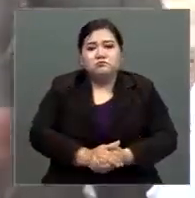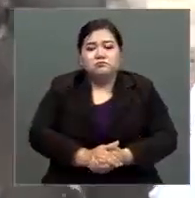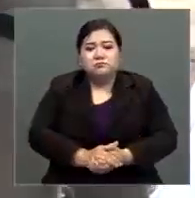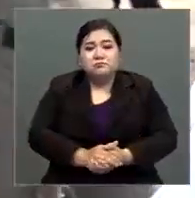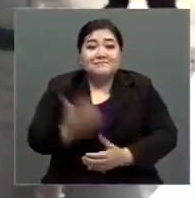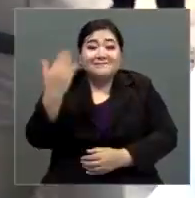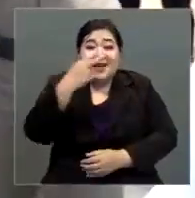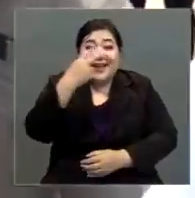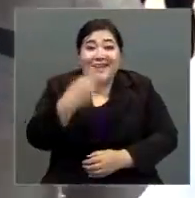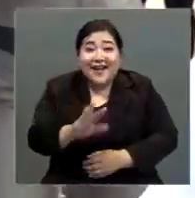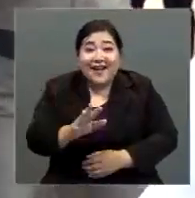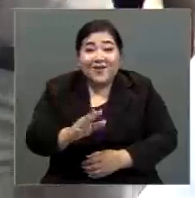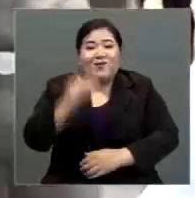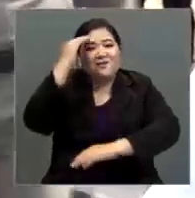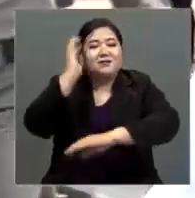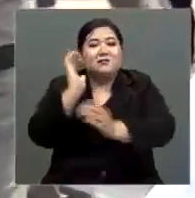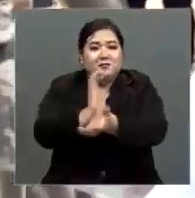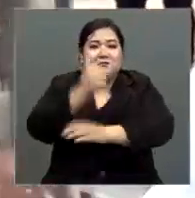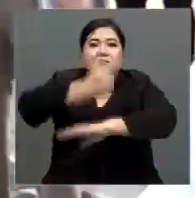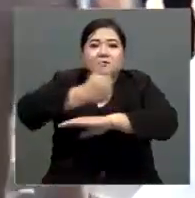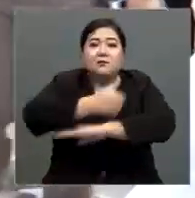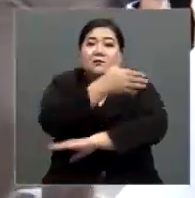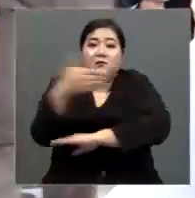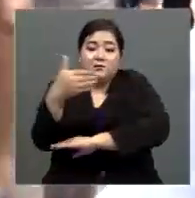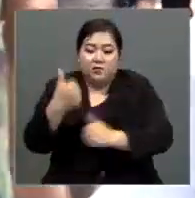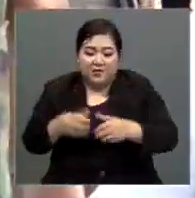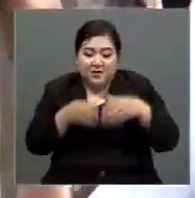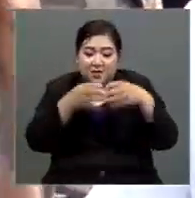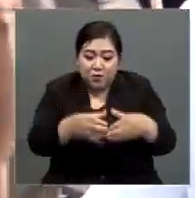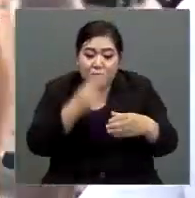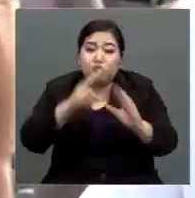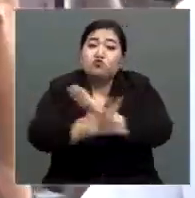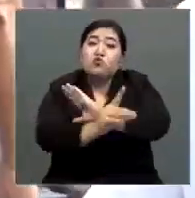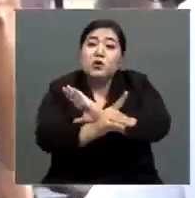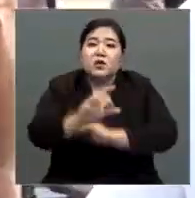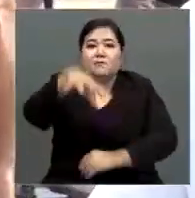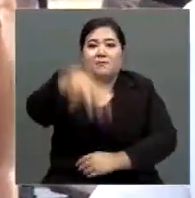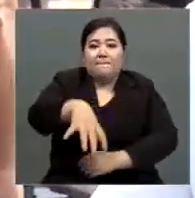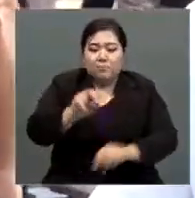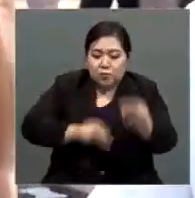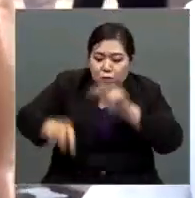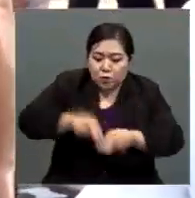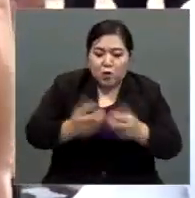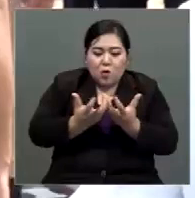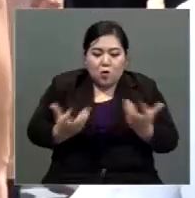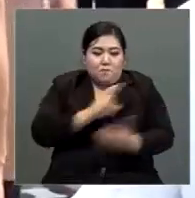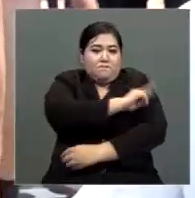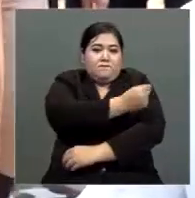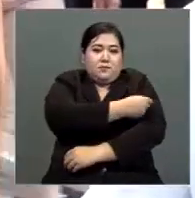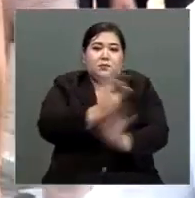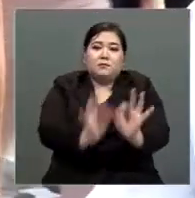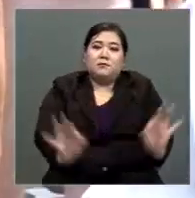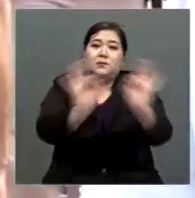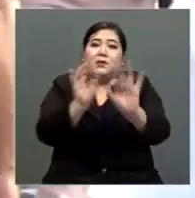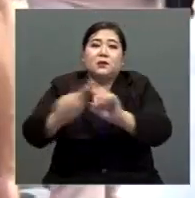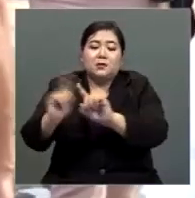ที่เห็นไปเมื่อสักครู่นี้นะคะผู้บัญชาการตำรวจแห่งชาติวันนี้ไปที่อาคารรับรองสัตหีบชลบุรีนะคะไปมอบอุปกรณ์ทางการแพทย์ที่จำเป็นไม่ว่าจะเ